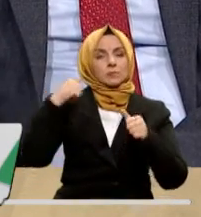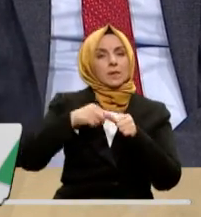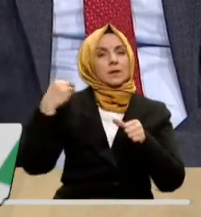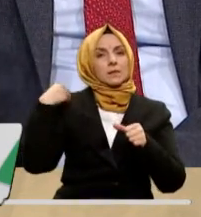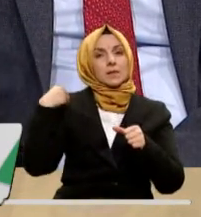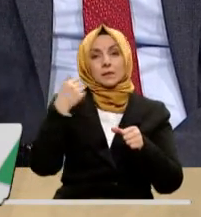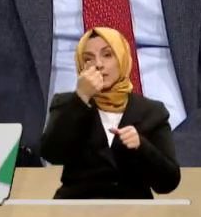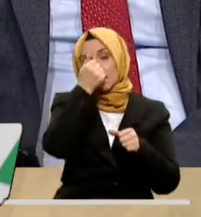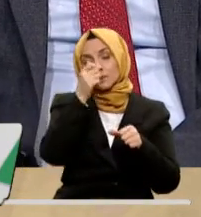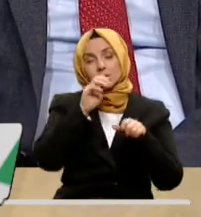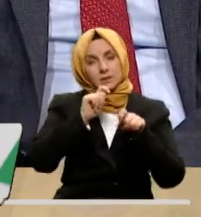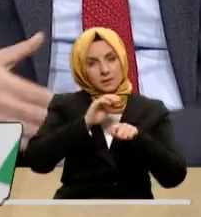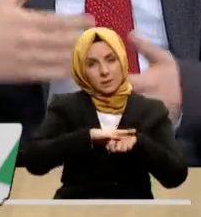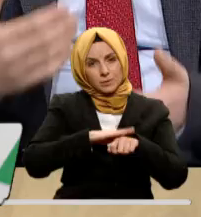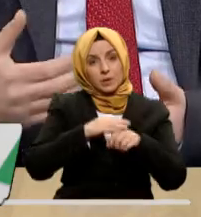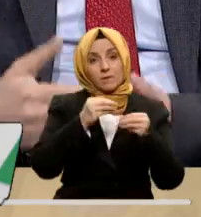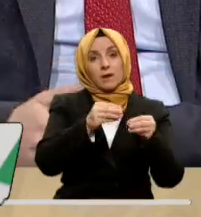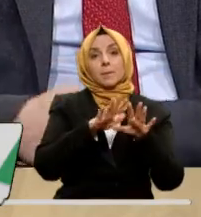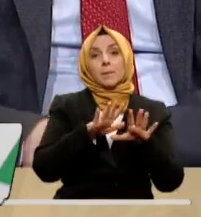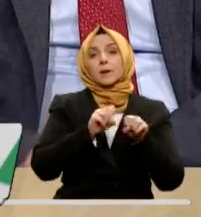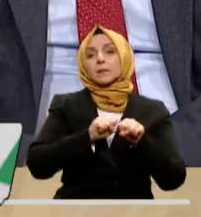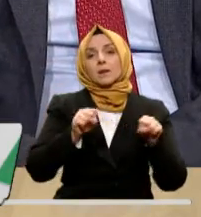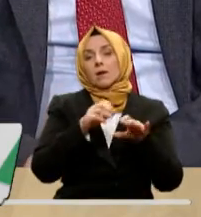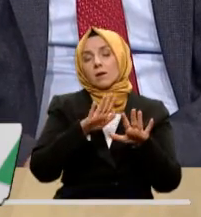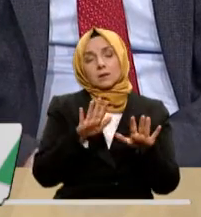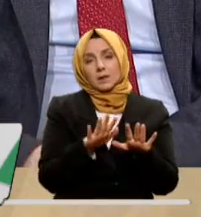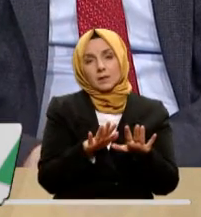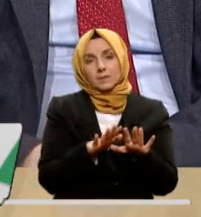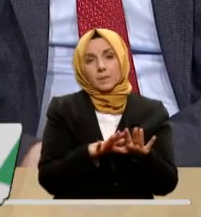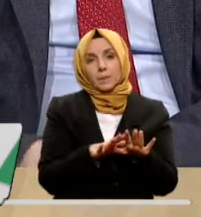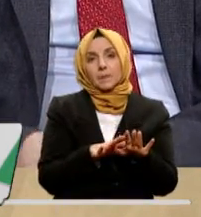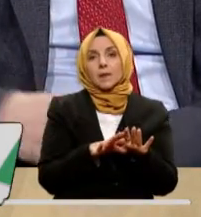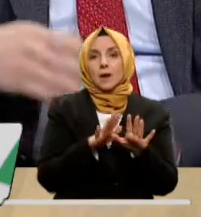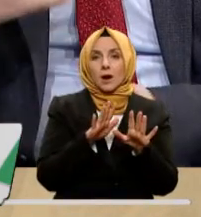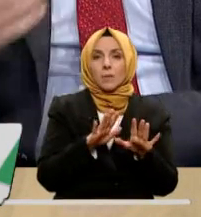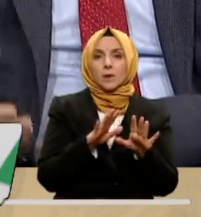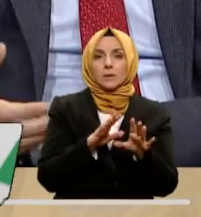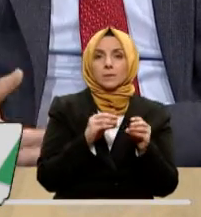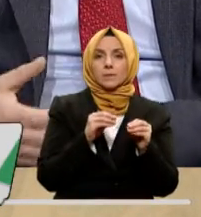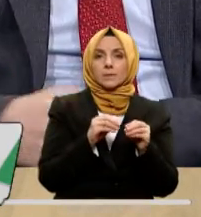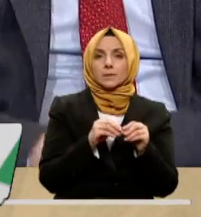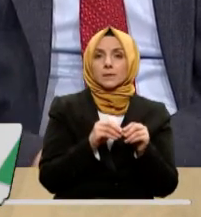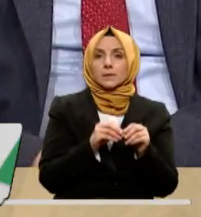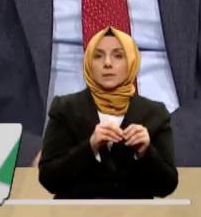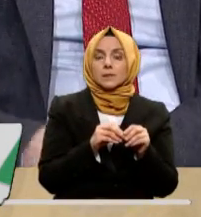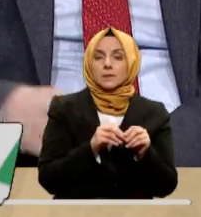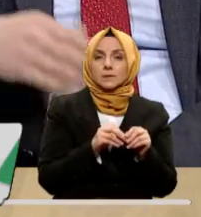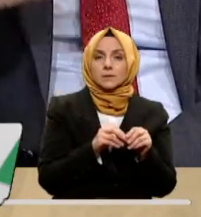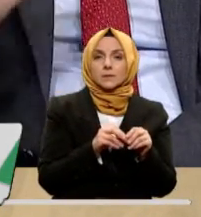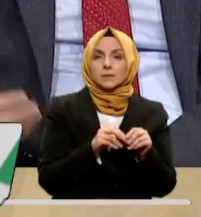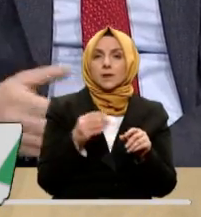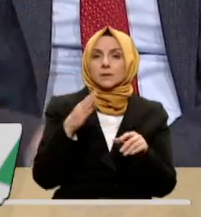sıvıyı ihtiyacı olan birisini veriyoruz neden buradan girdim Çünkü kan bağışı tamamen diğer avcılıkla verilmesi lazım